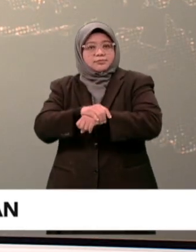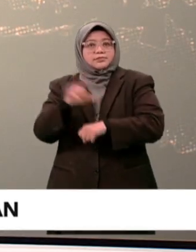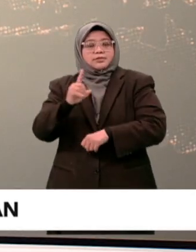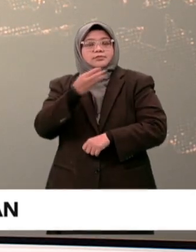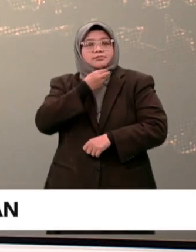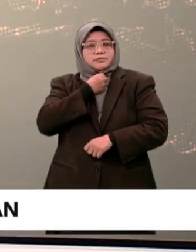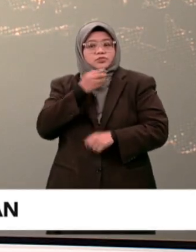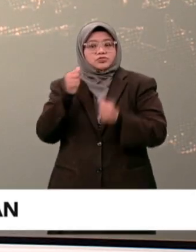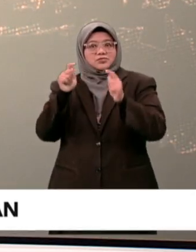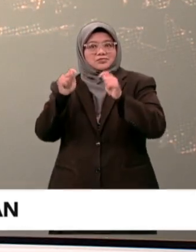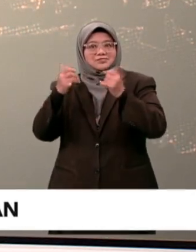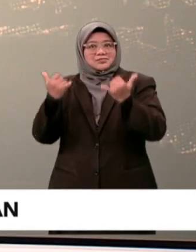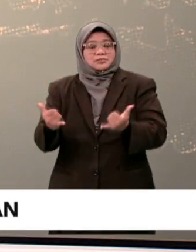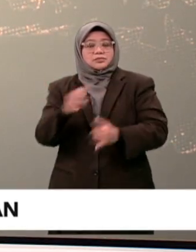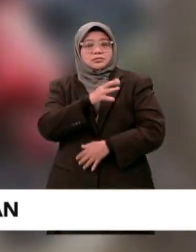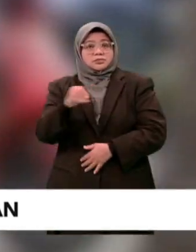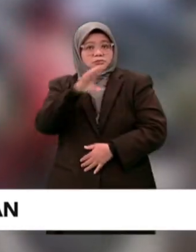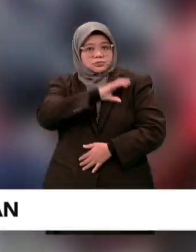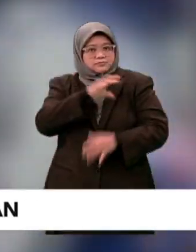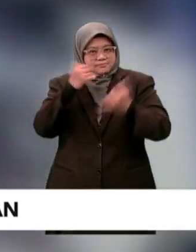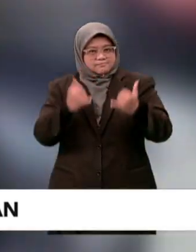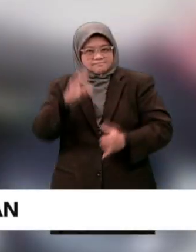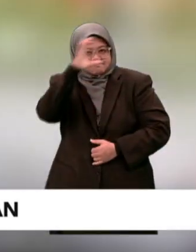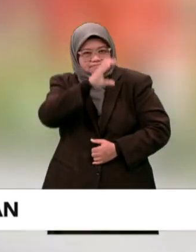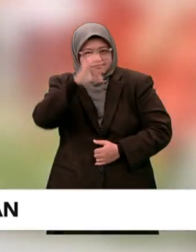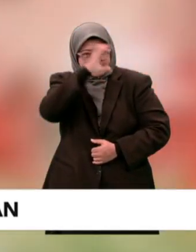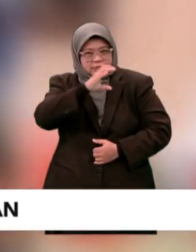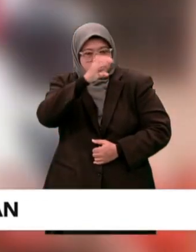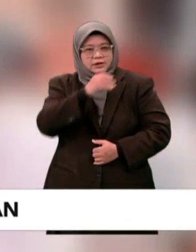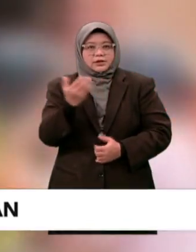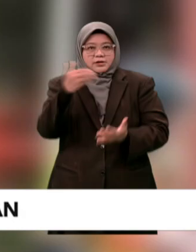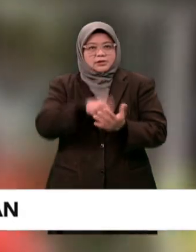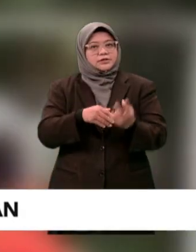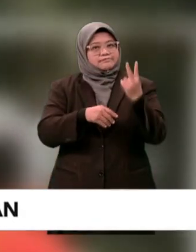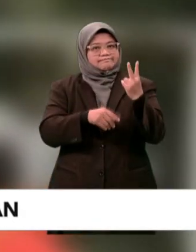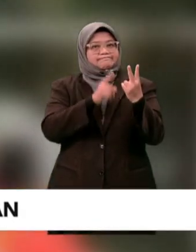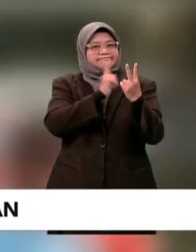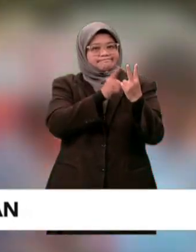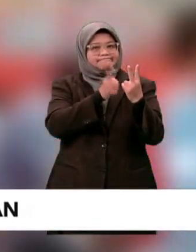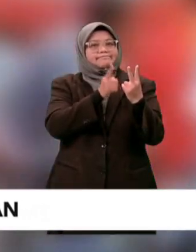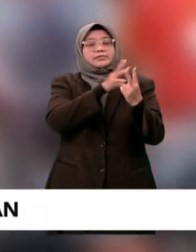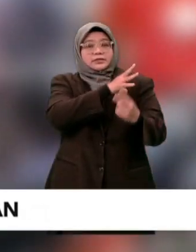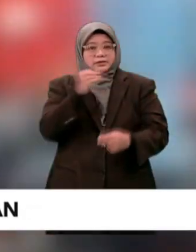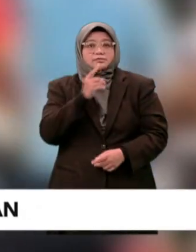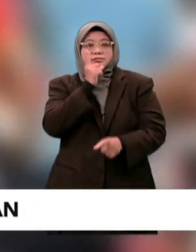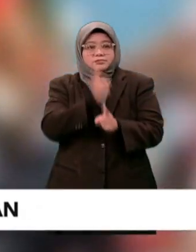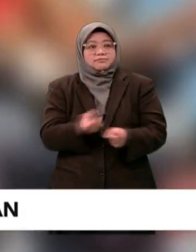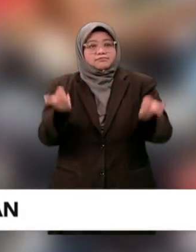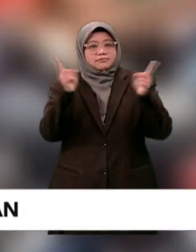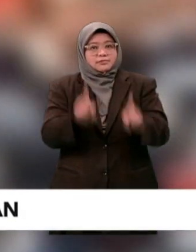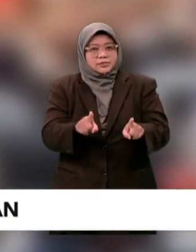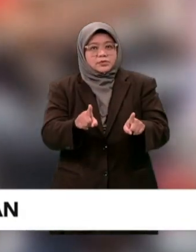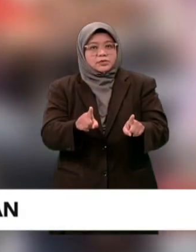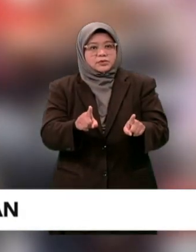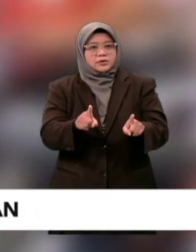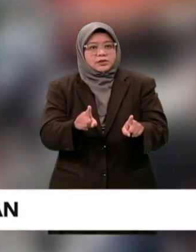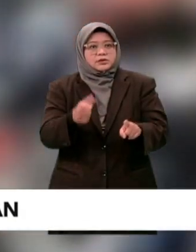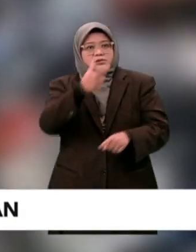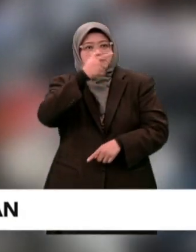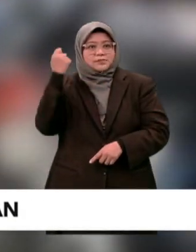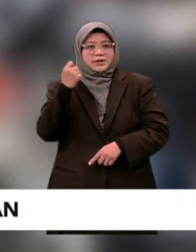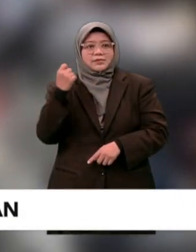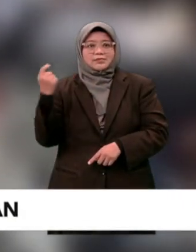Sabtu katanya polisi kini sedang mengesan dua lagi suspek menurutnya kejadian itu dipercayai berlaku apabila